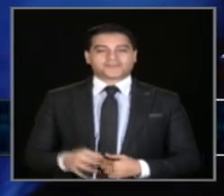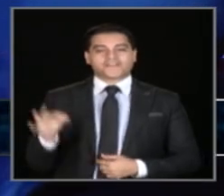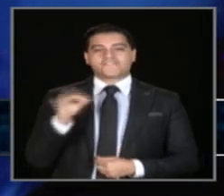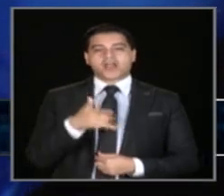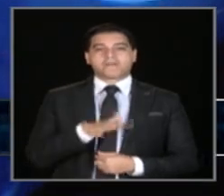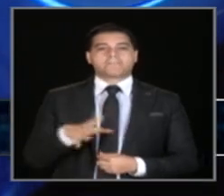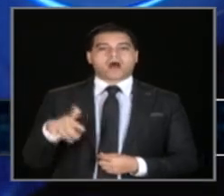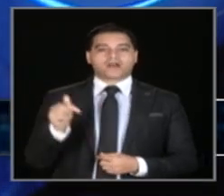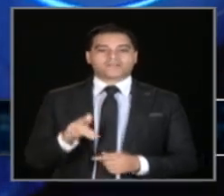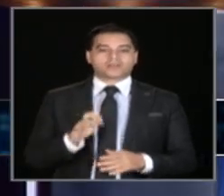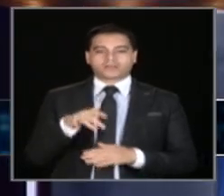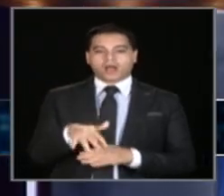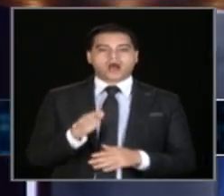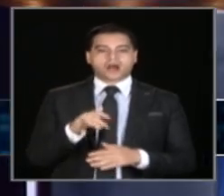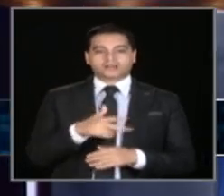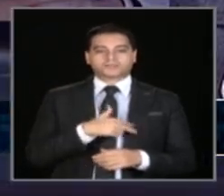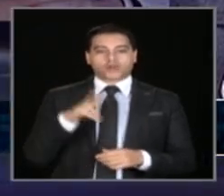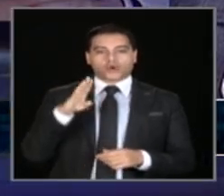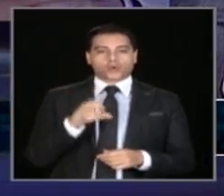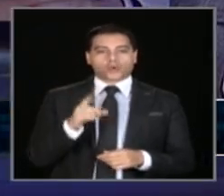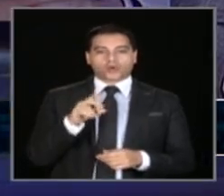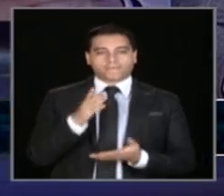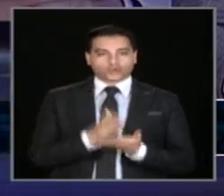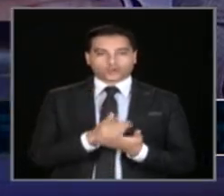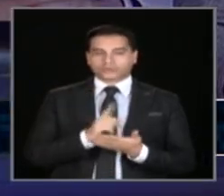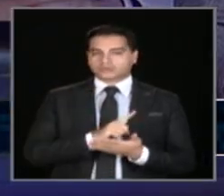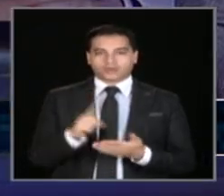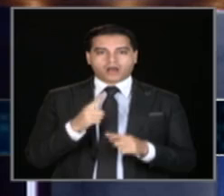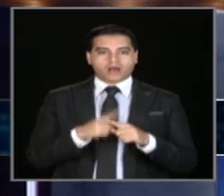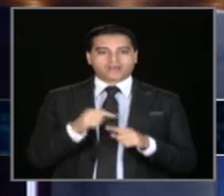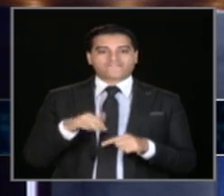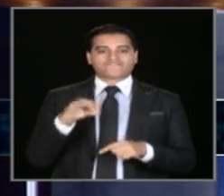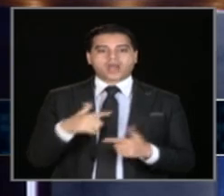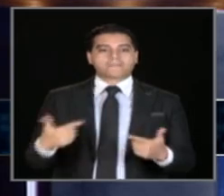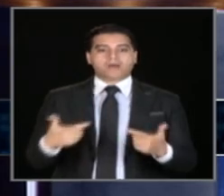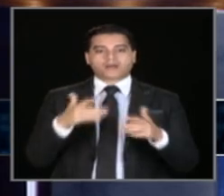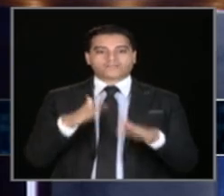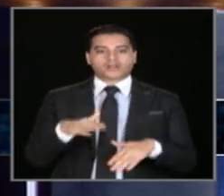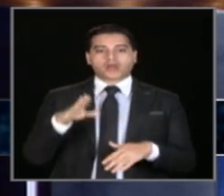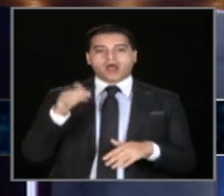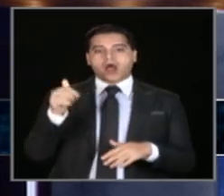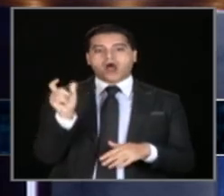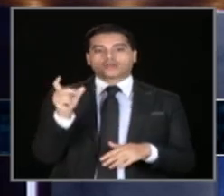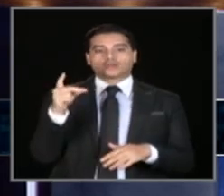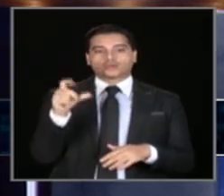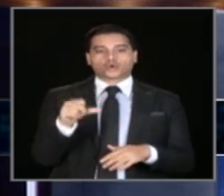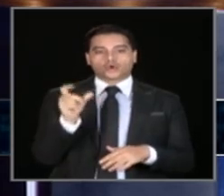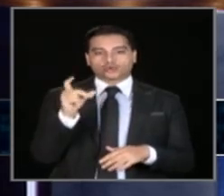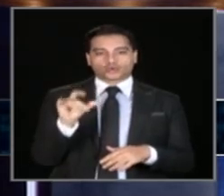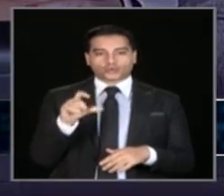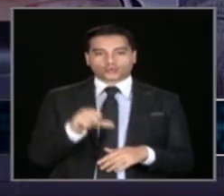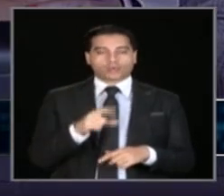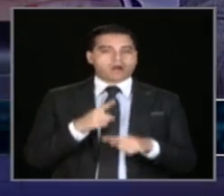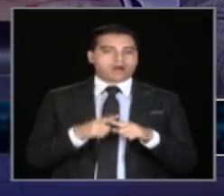بحر يصب نهر كورا؟ متوسط. غلط. في أي معركة هزم أنطونيو كليوباترا عام 31 قبل